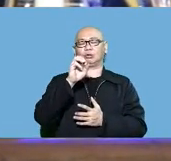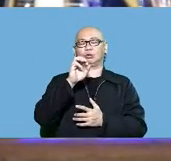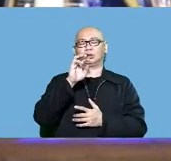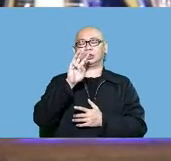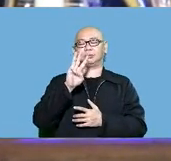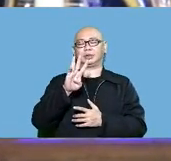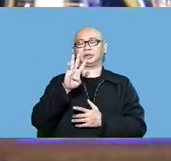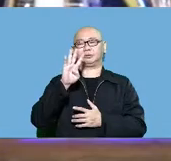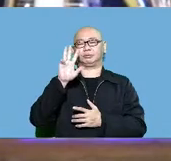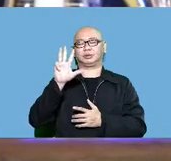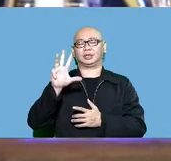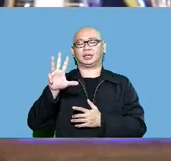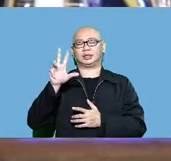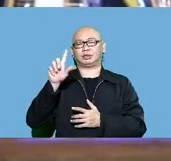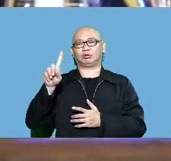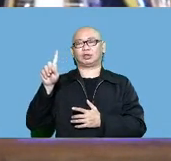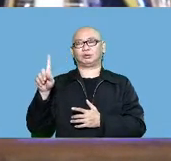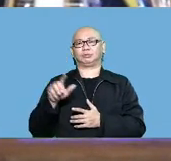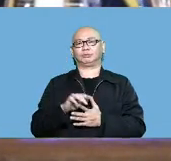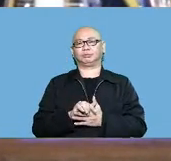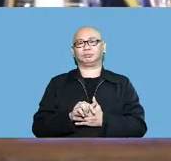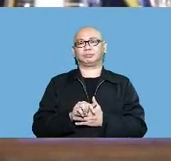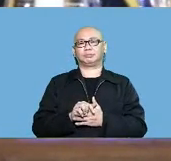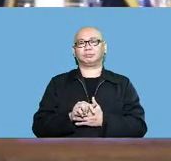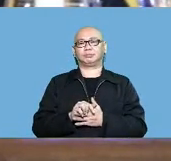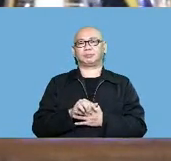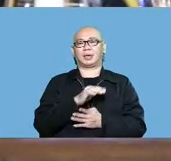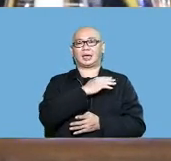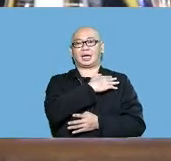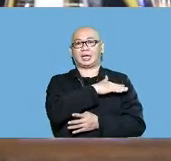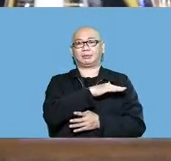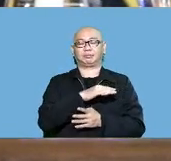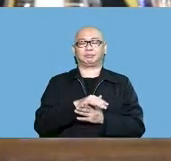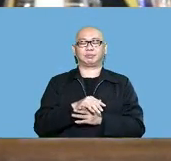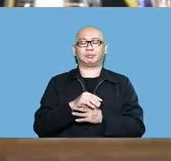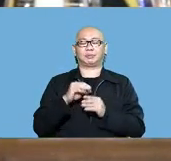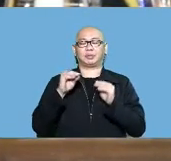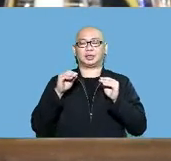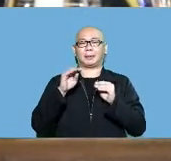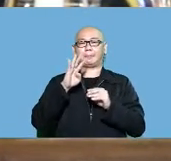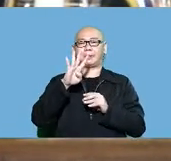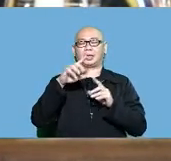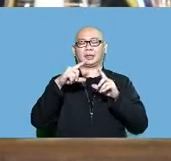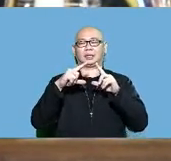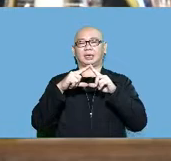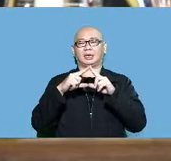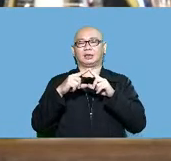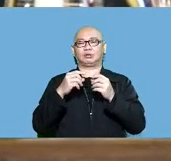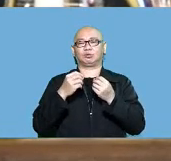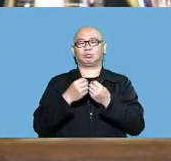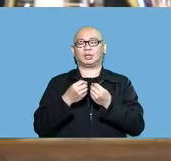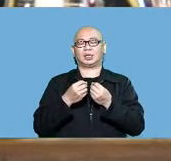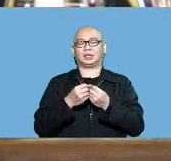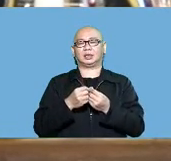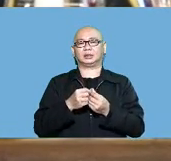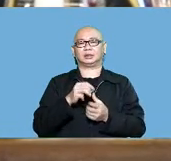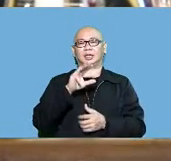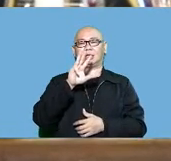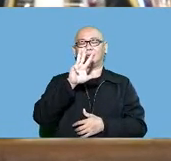204911, pangkat golongan ruang pembina 4A, jumlah angka kredit